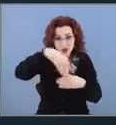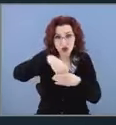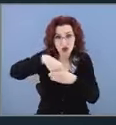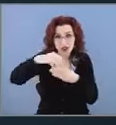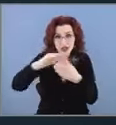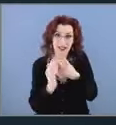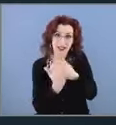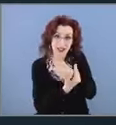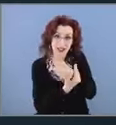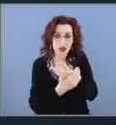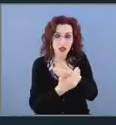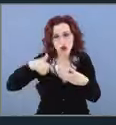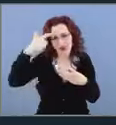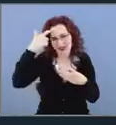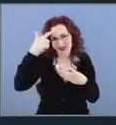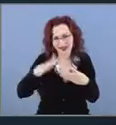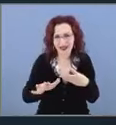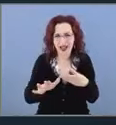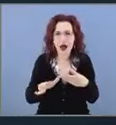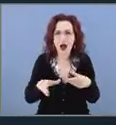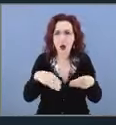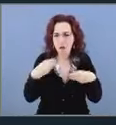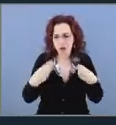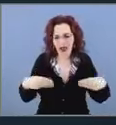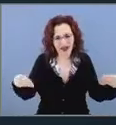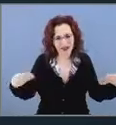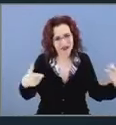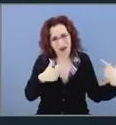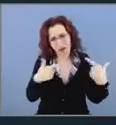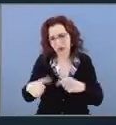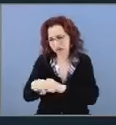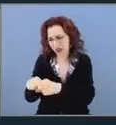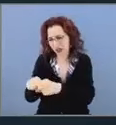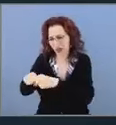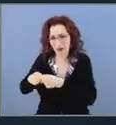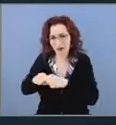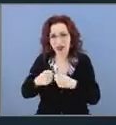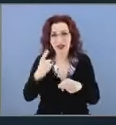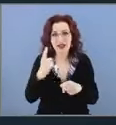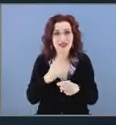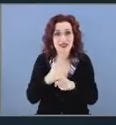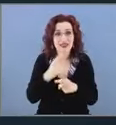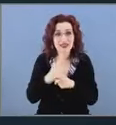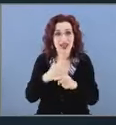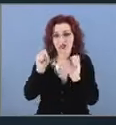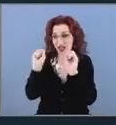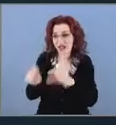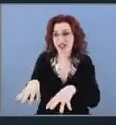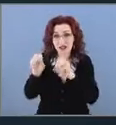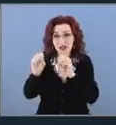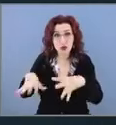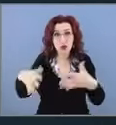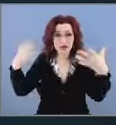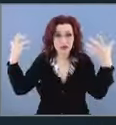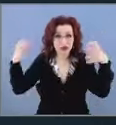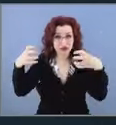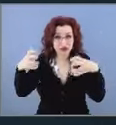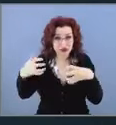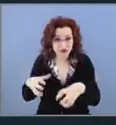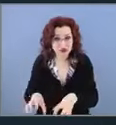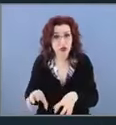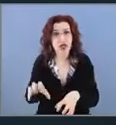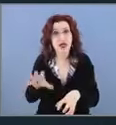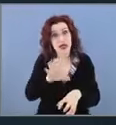di dover ridurre assolutamente i rifiuti all'interno della nostra regione e non soltanto all'interno della